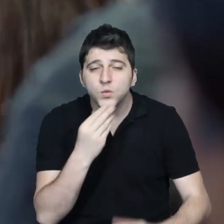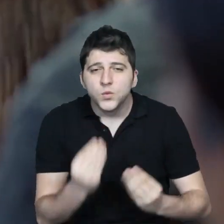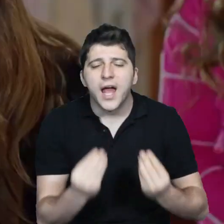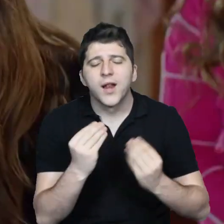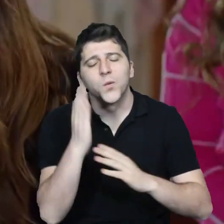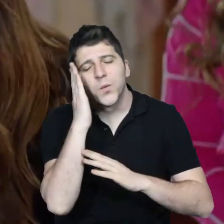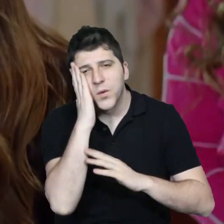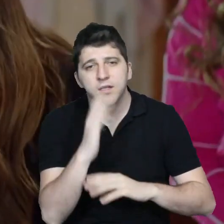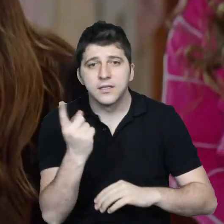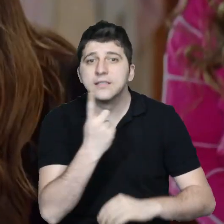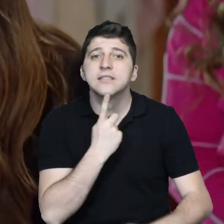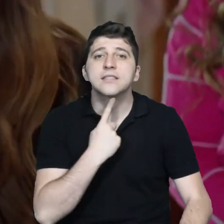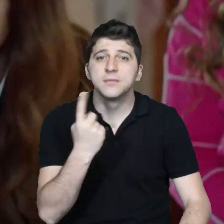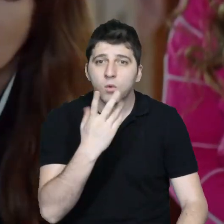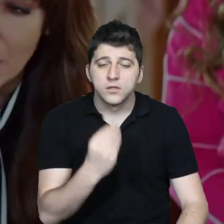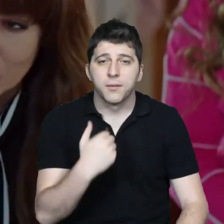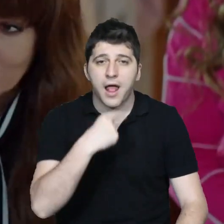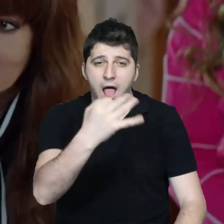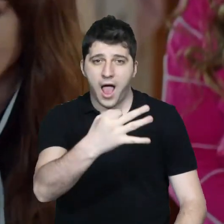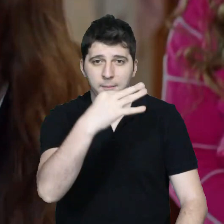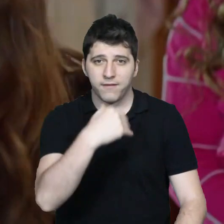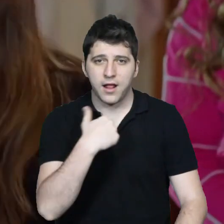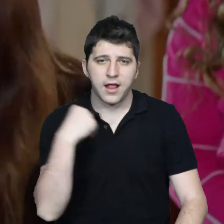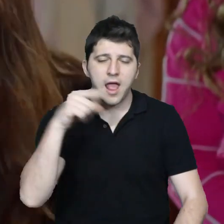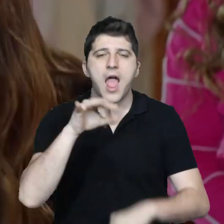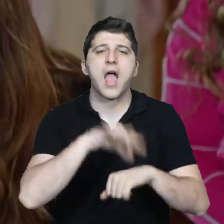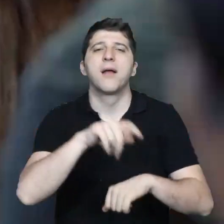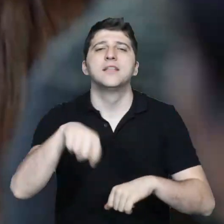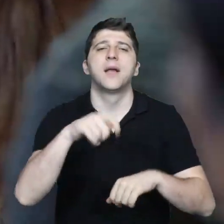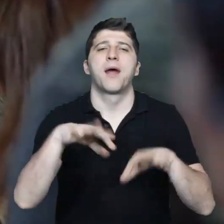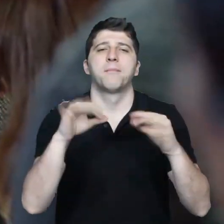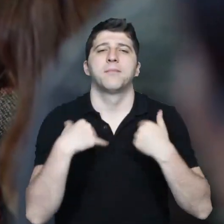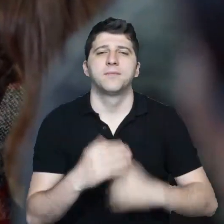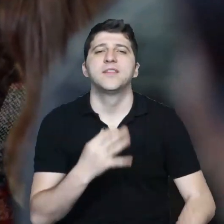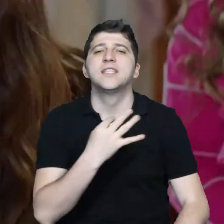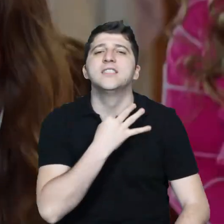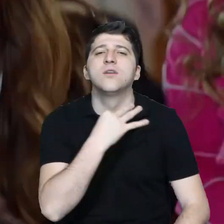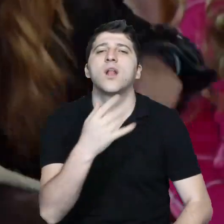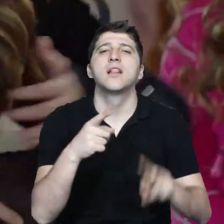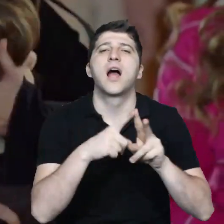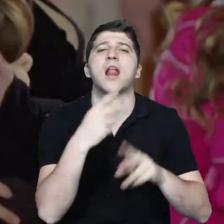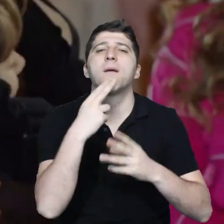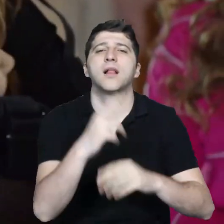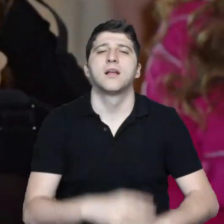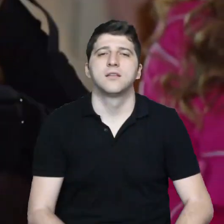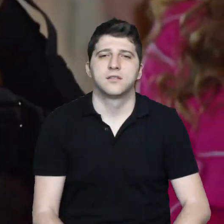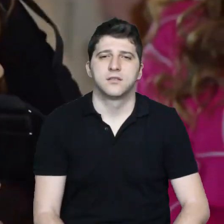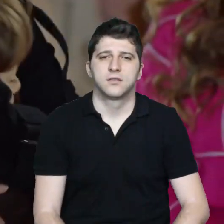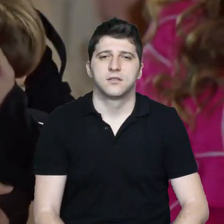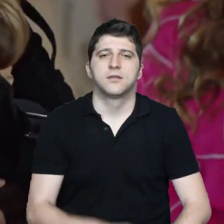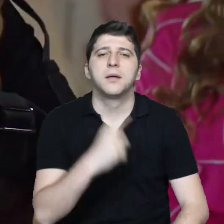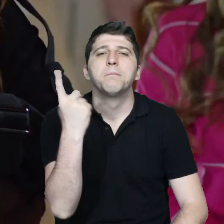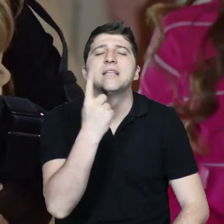dinlen. Eğer canım bir şey çekerse bana bir haber uçur. Gelir hemen yaparım. Ha? Teşekkürler Nalan abla. Sarıldı.